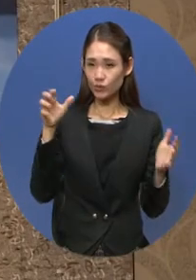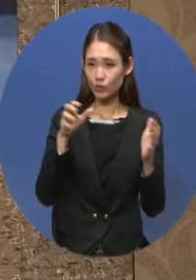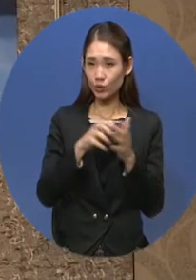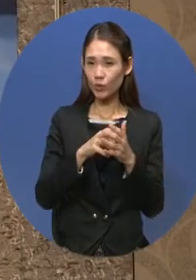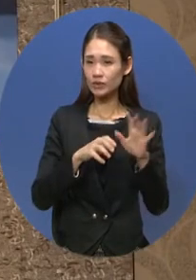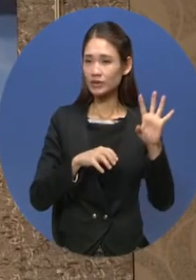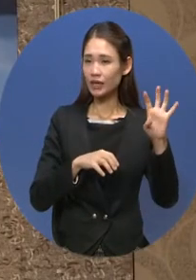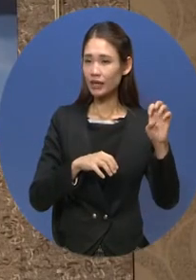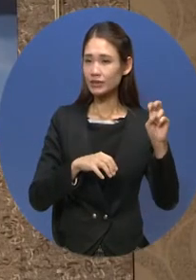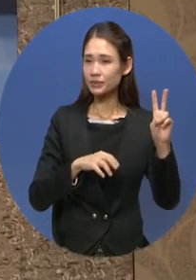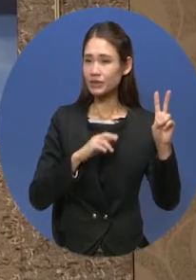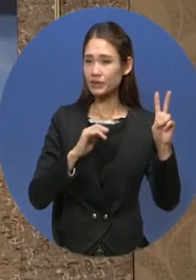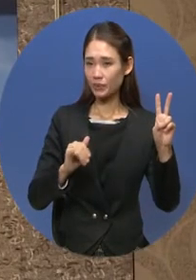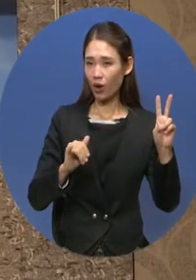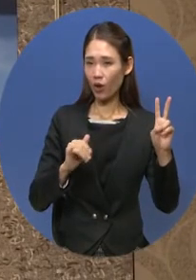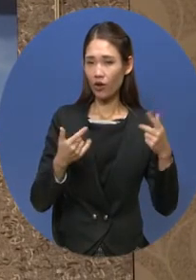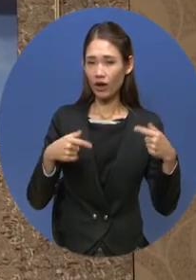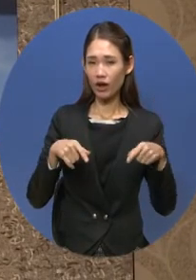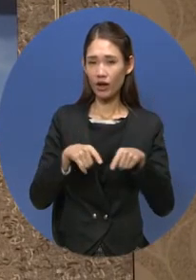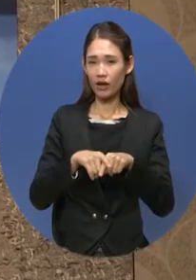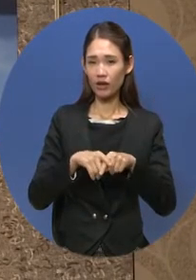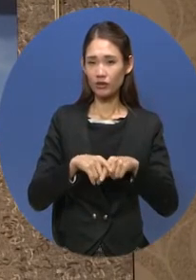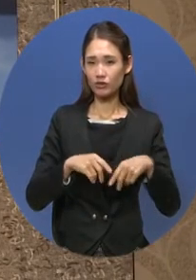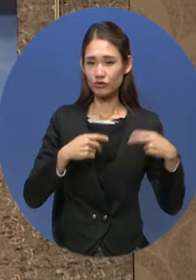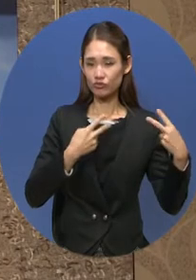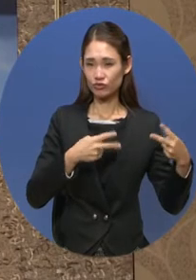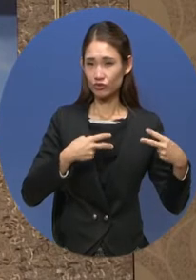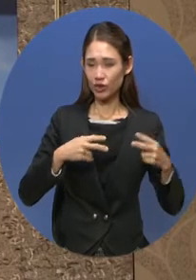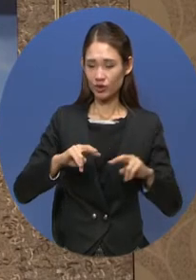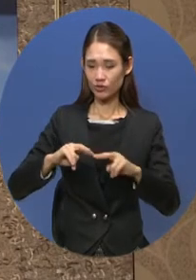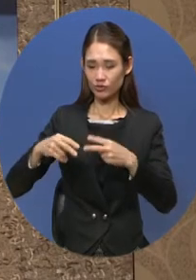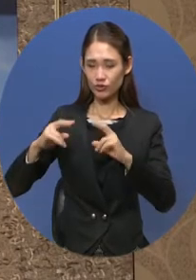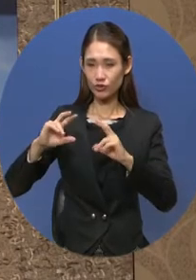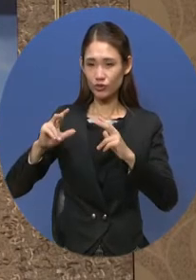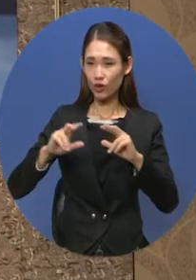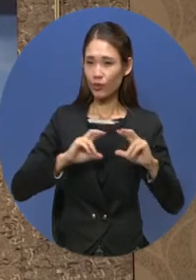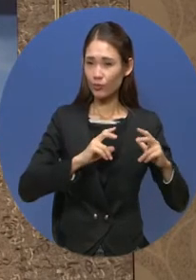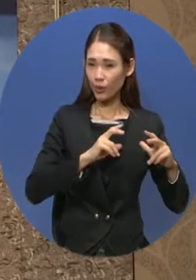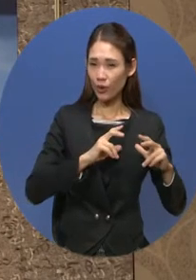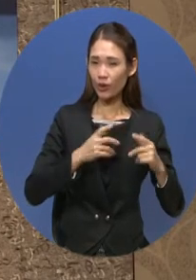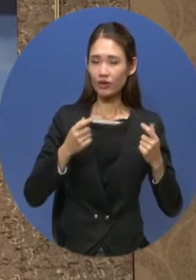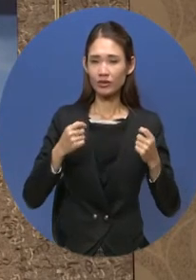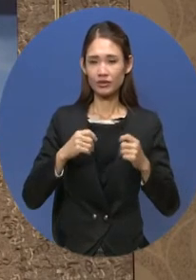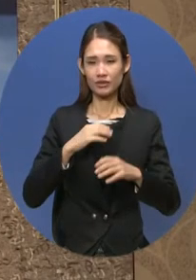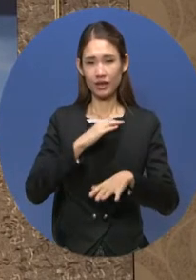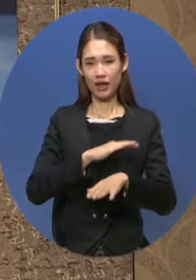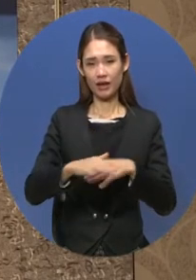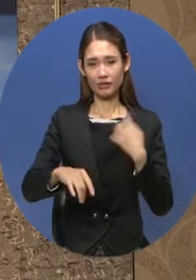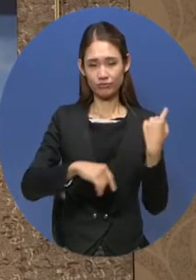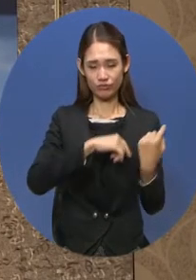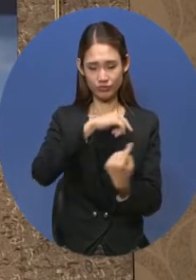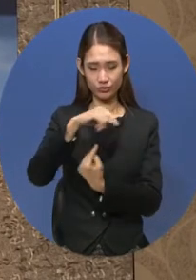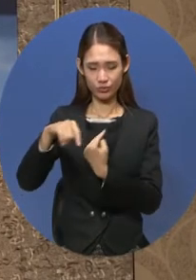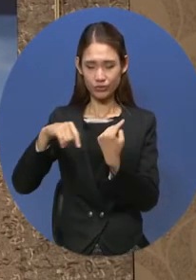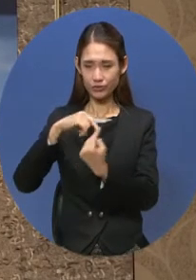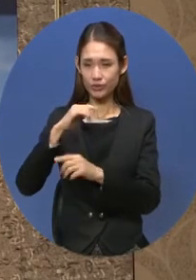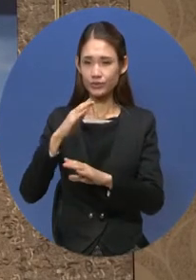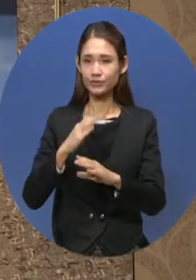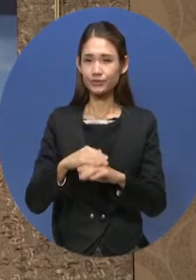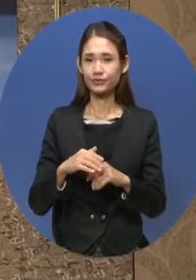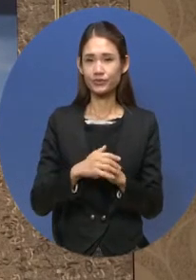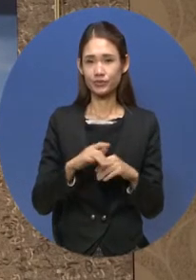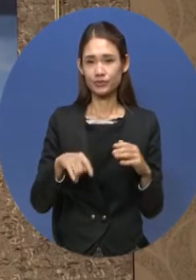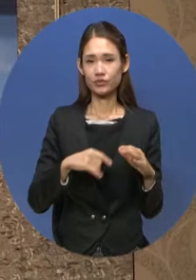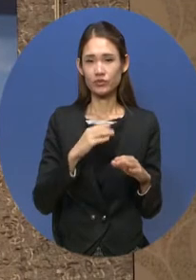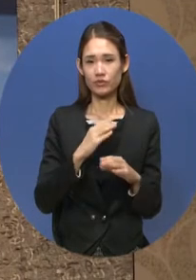함께 두 수레바퀴처럼 두 개의 수레바퀴처럼 잘 굴러가면서 도정을 네. 이끌어가고 있는데요. 예. 그중에